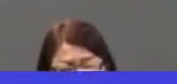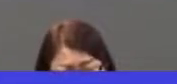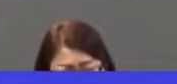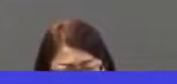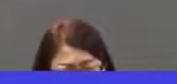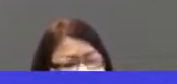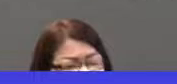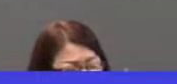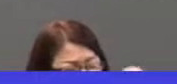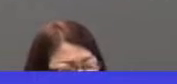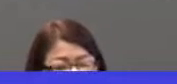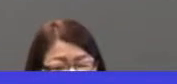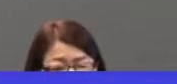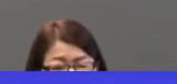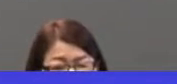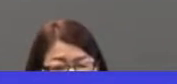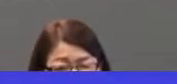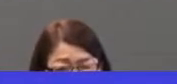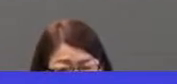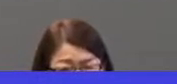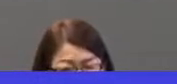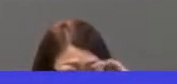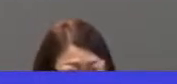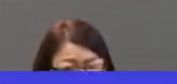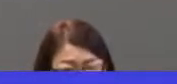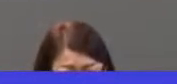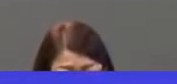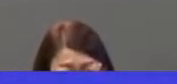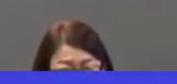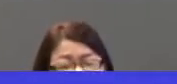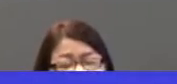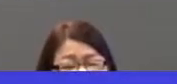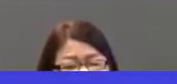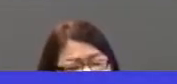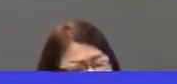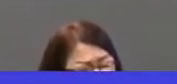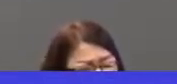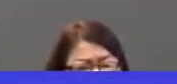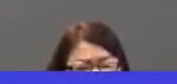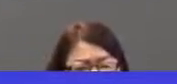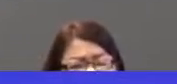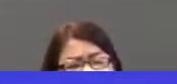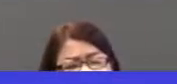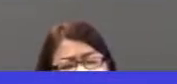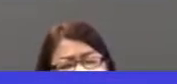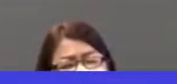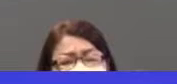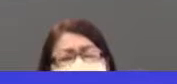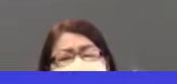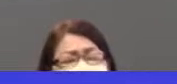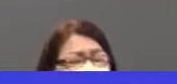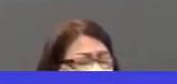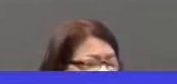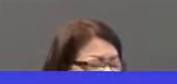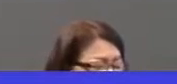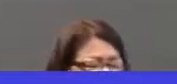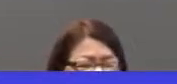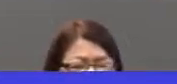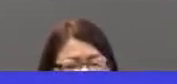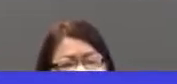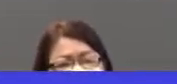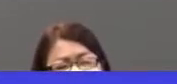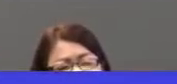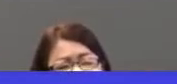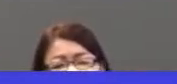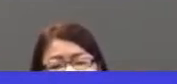ขอปล่อยตัวชั่วคราวศาลก็อนุญาตนะคะตีราคาประกัน 600,000 แล้วก็กำหนดเงื่อนไขห้ามจำเลยคือคุณสุนทรเ